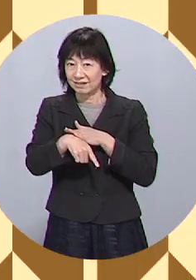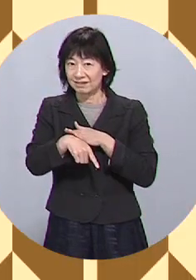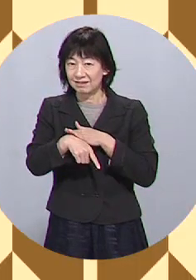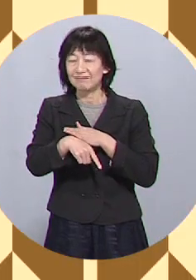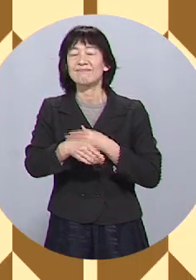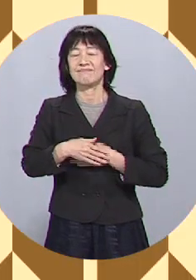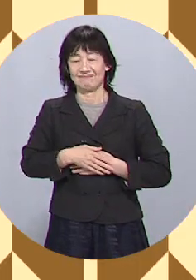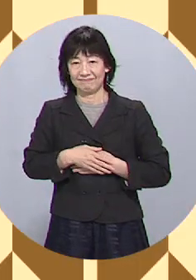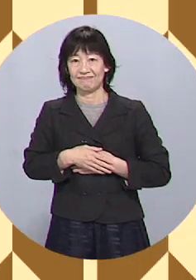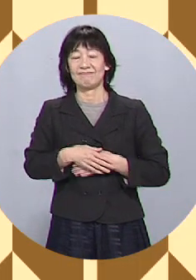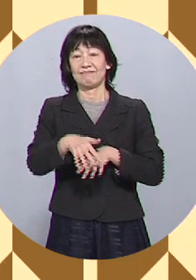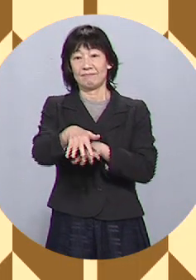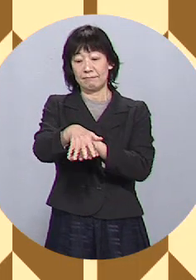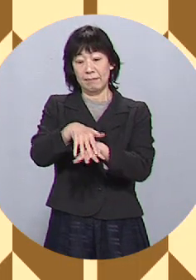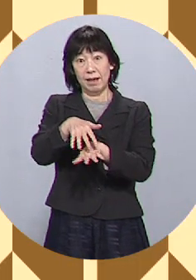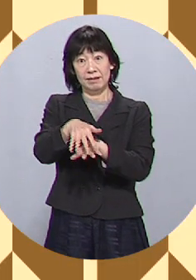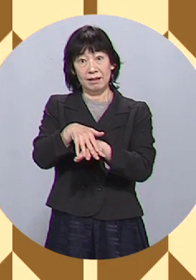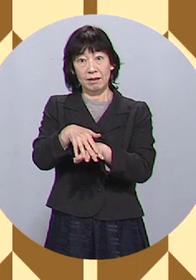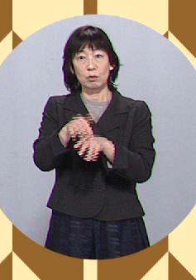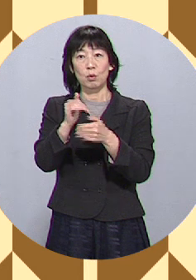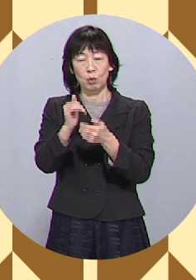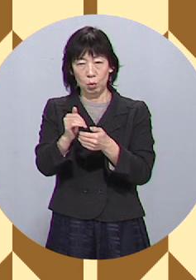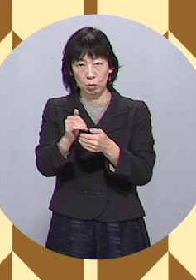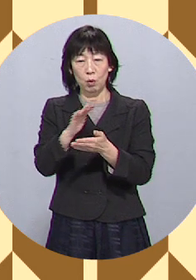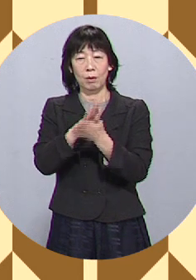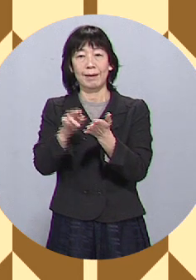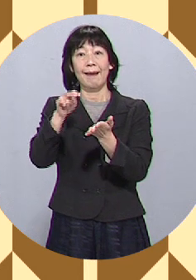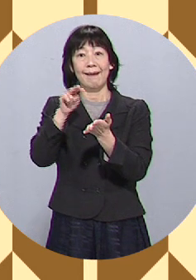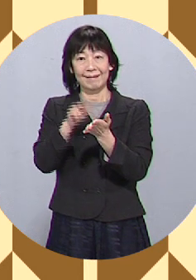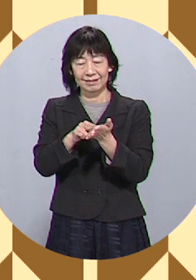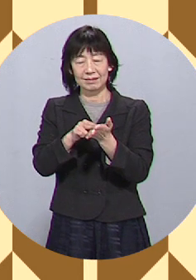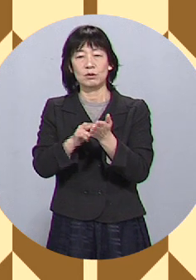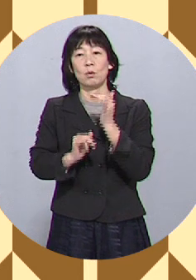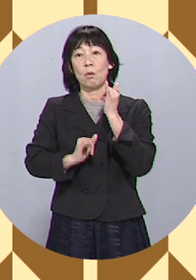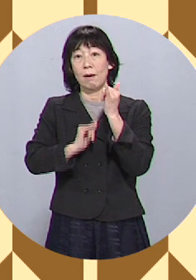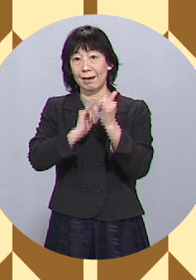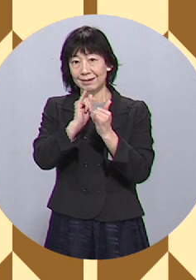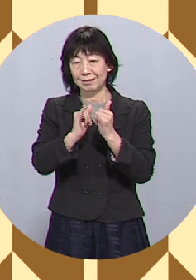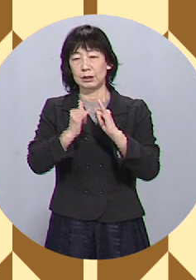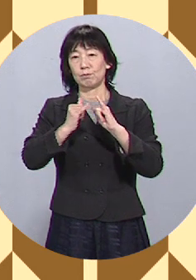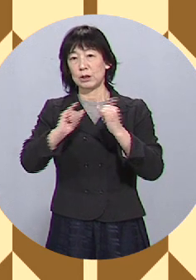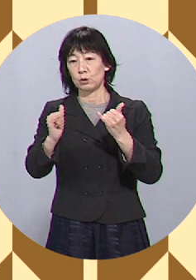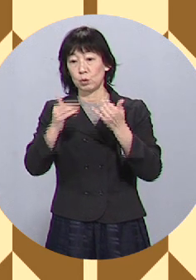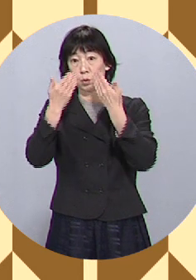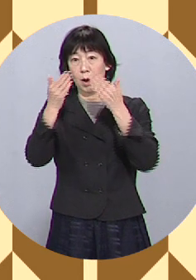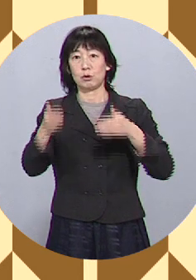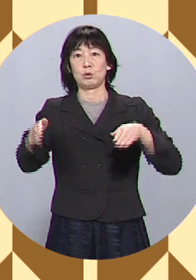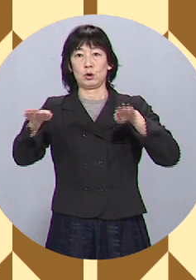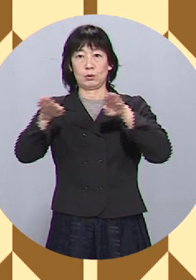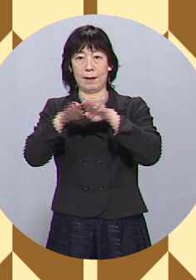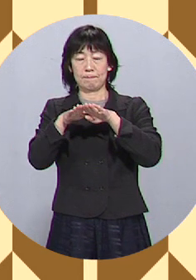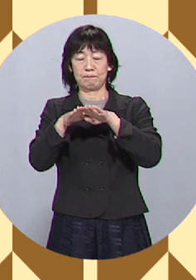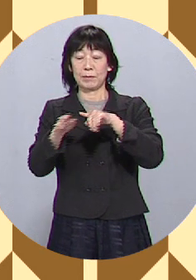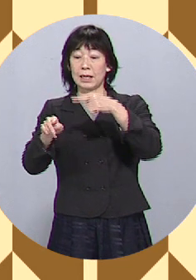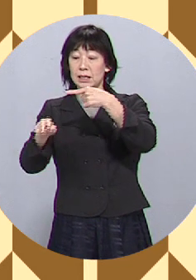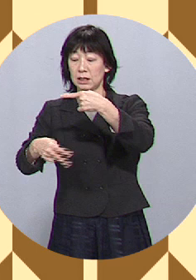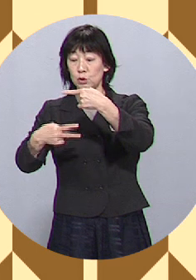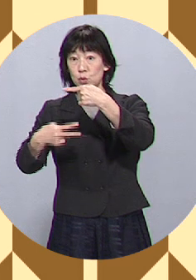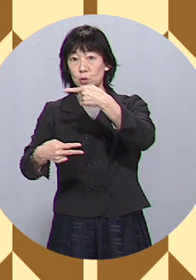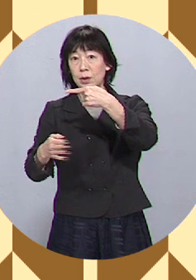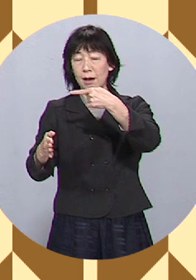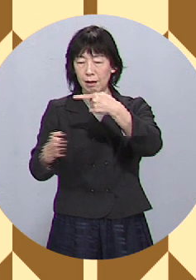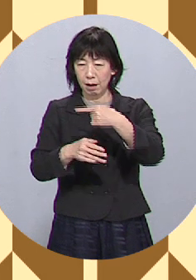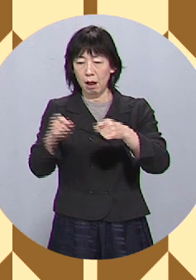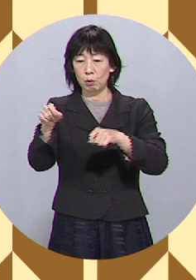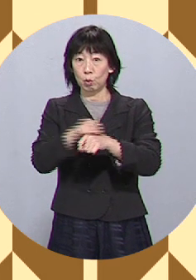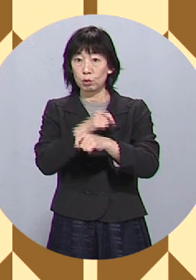はい、そしてそんな名泉について県立歴史と民俗の博物館では1月2日から特別展を開催する